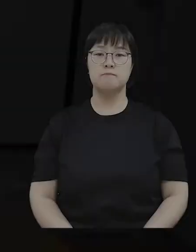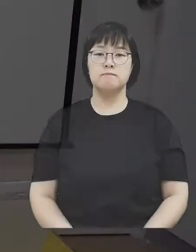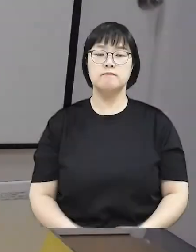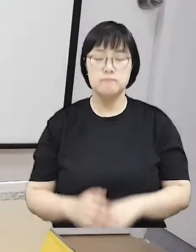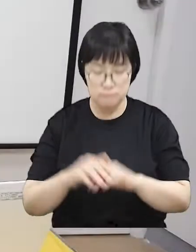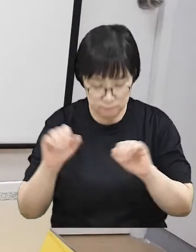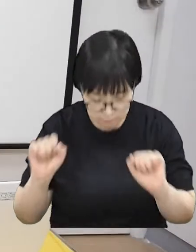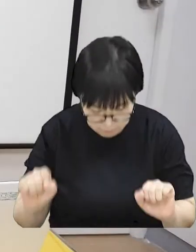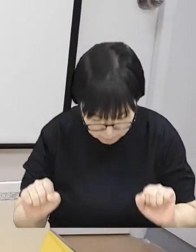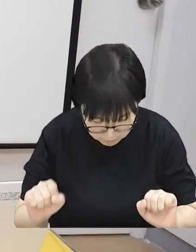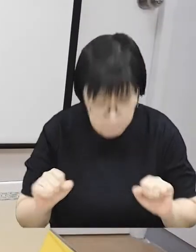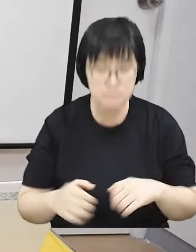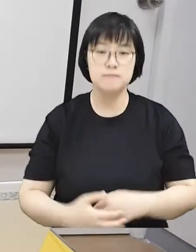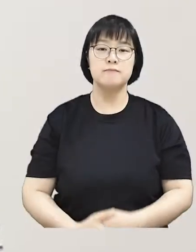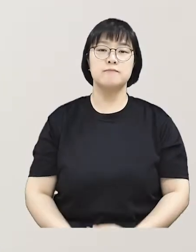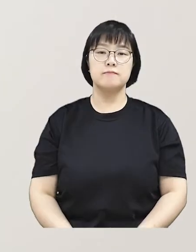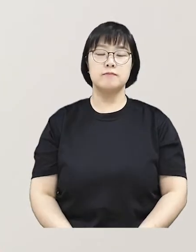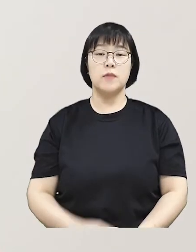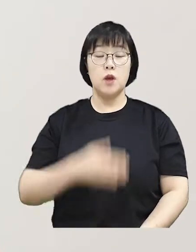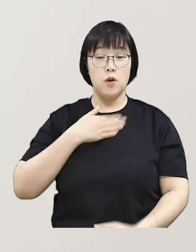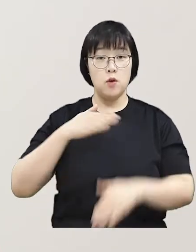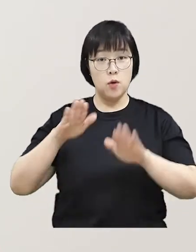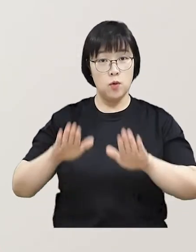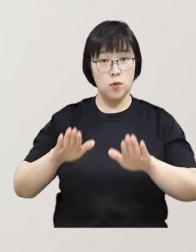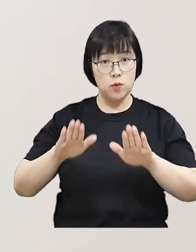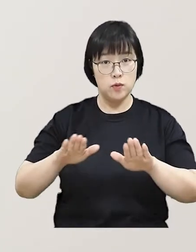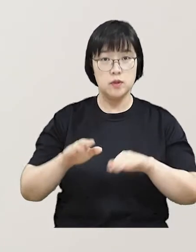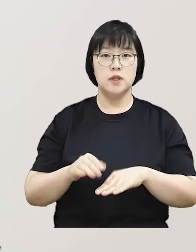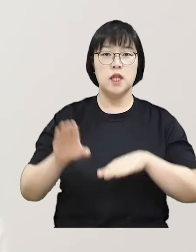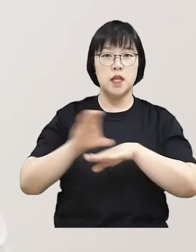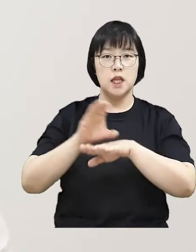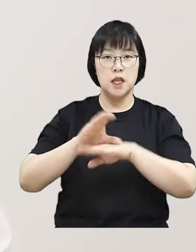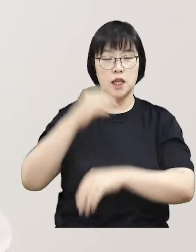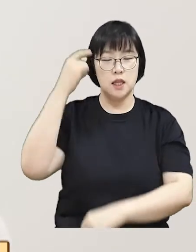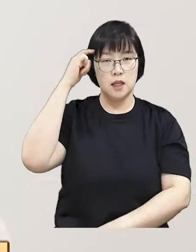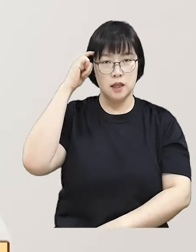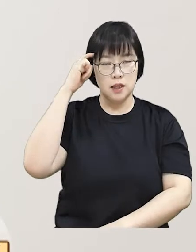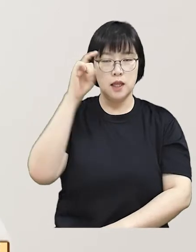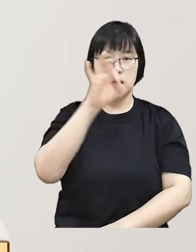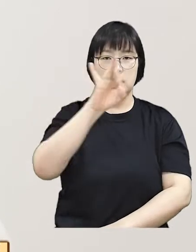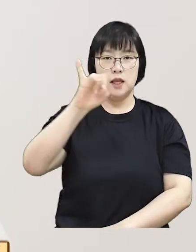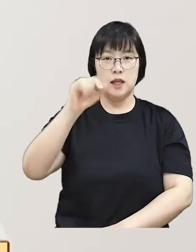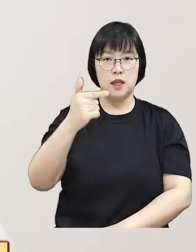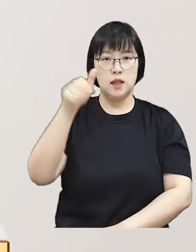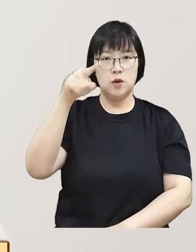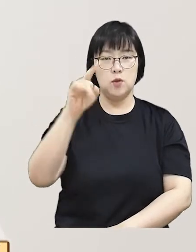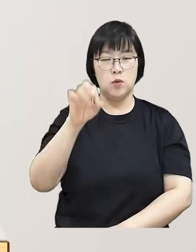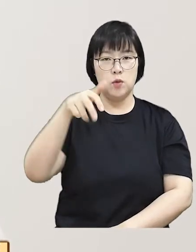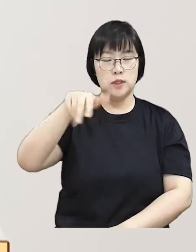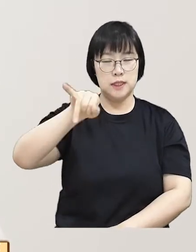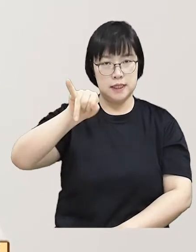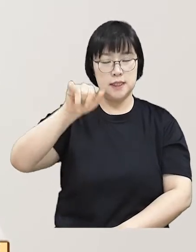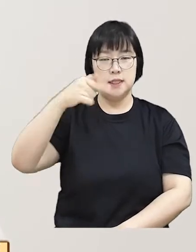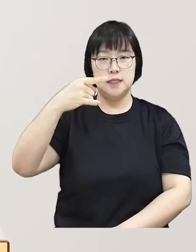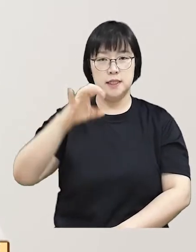안녕하세요. 저는 오늘 인공지능에 대해서 우리 친구와 함께